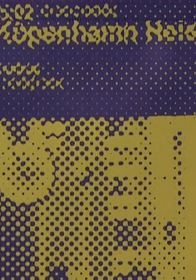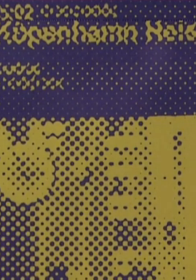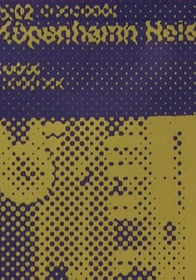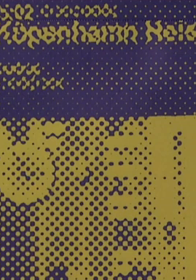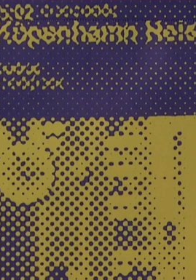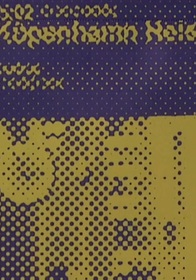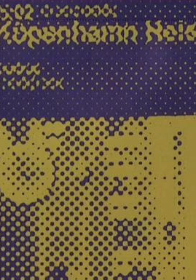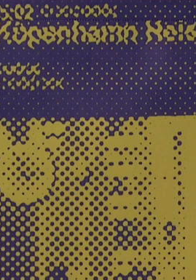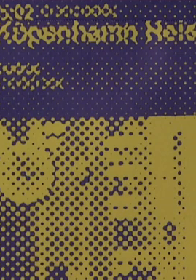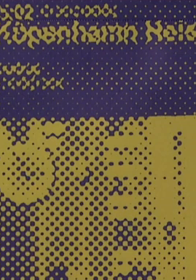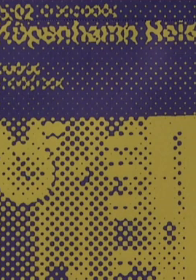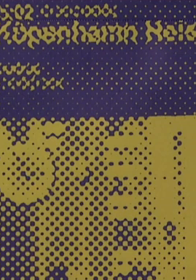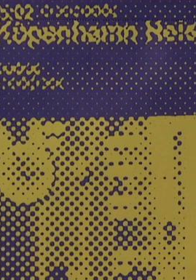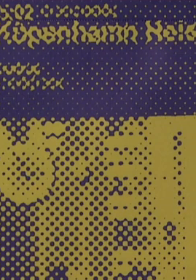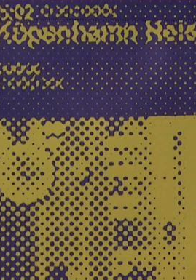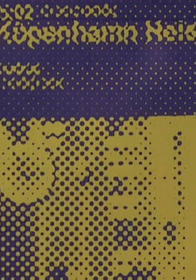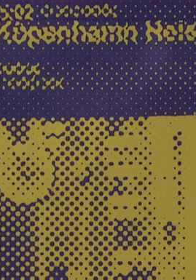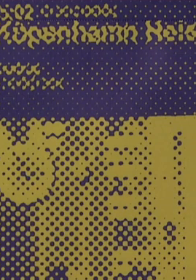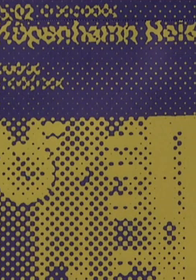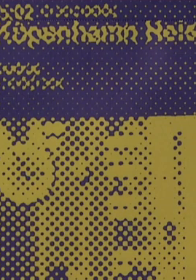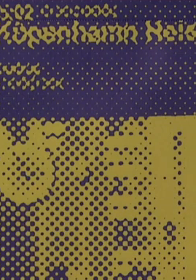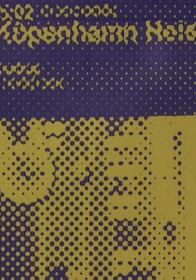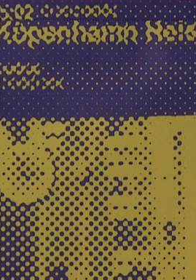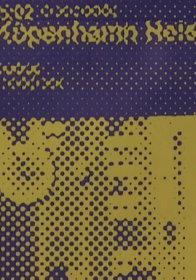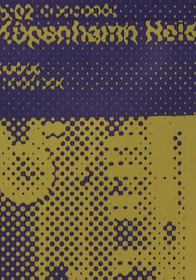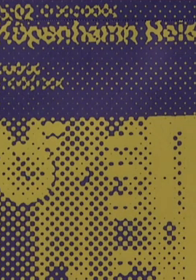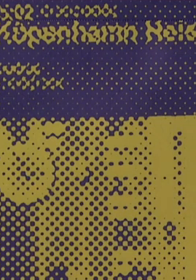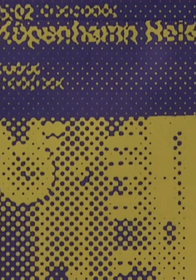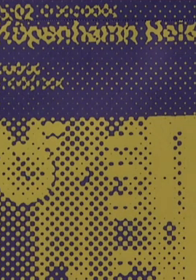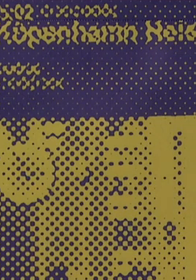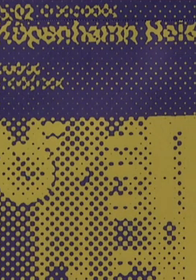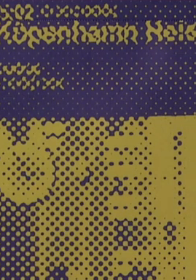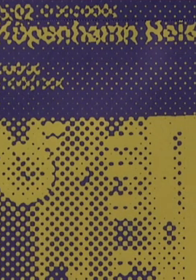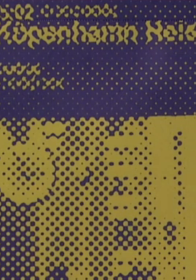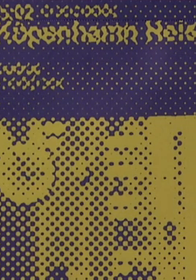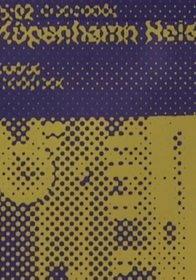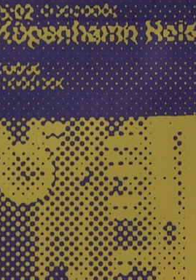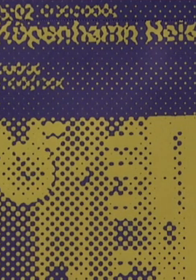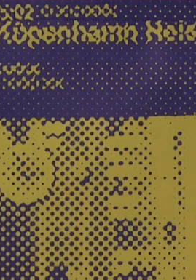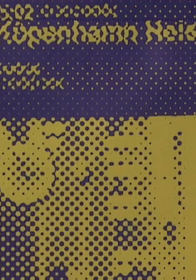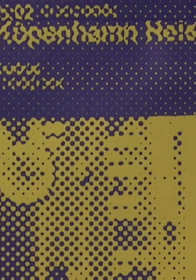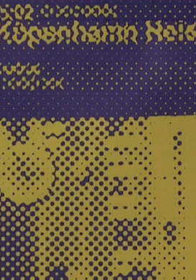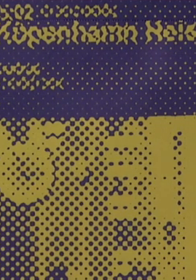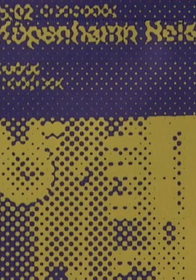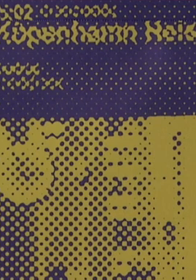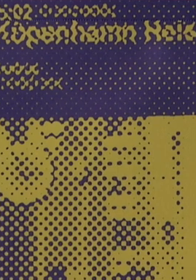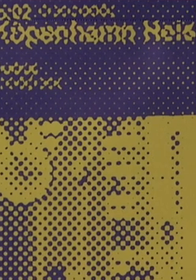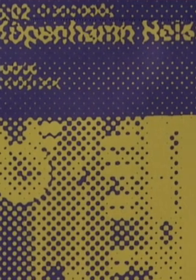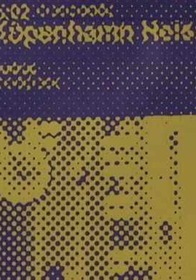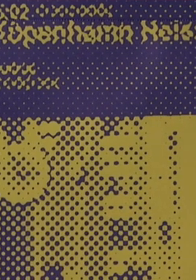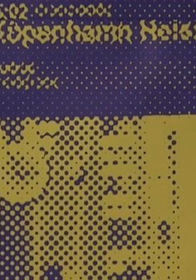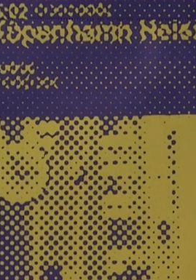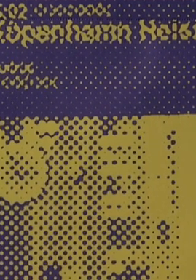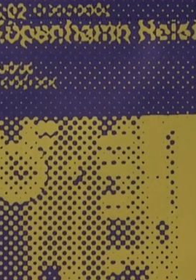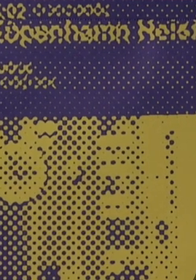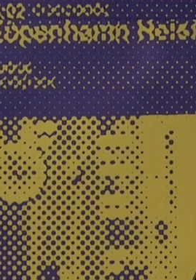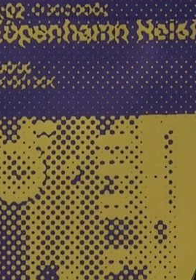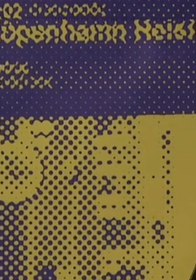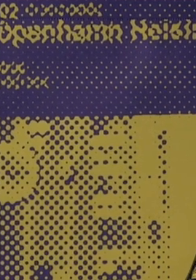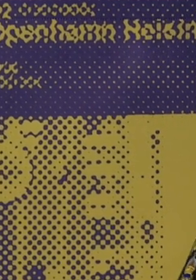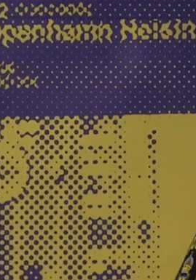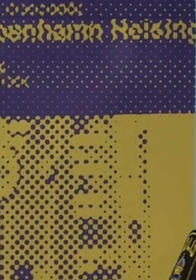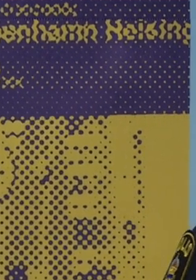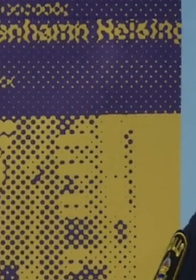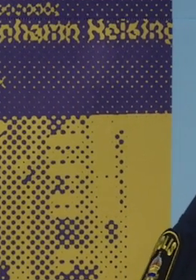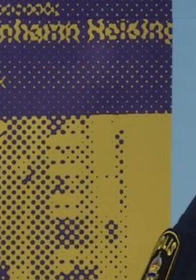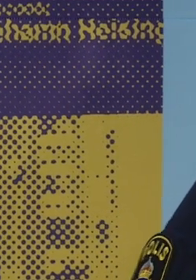allra högsta prioriteten på de grova brotten och skjutningarna. Vi har drygt 100 skjutningar per år i Region Stockholm.